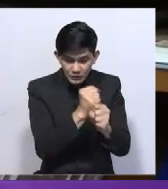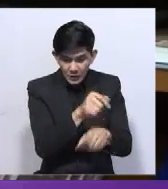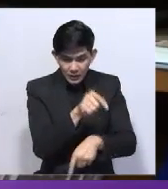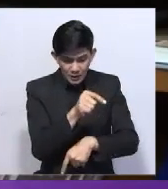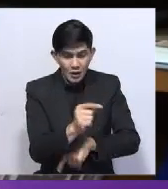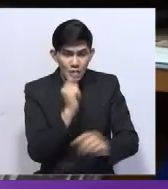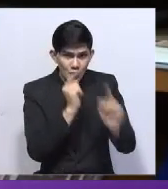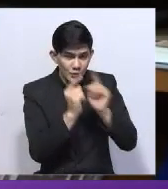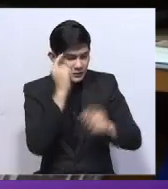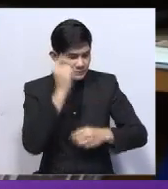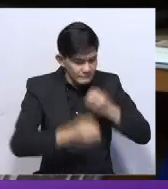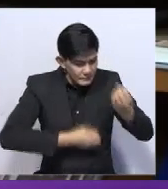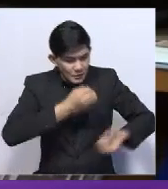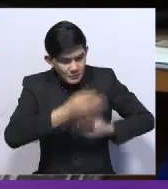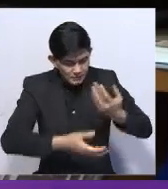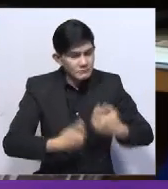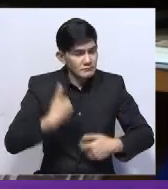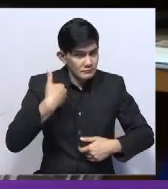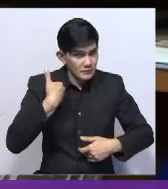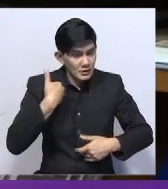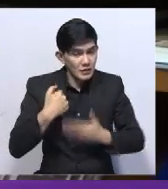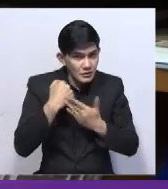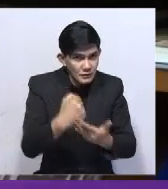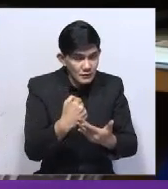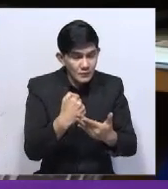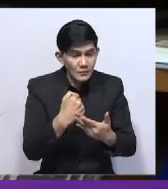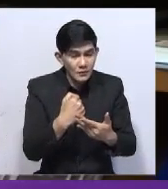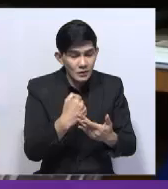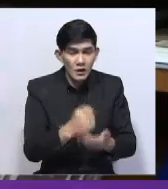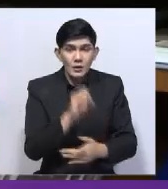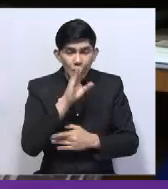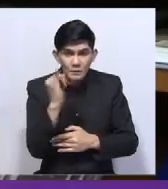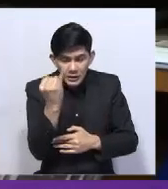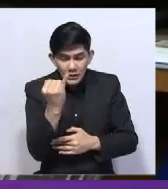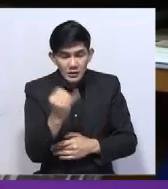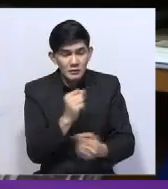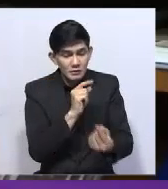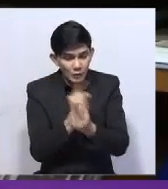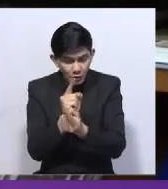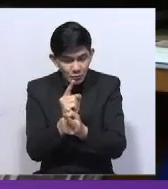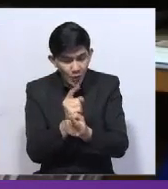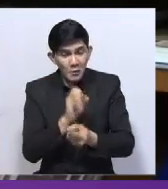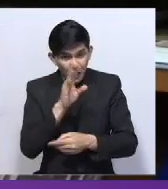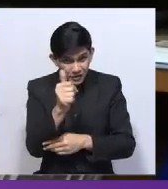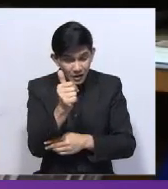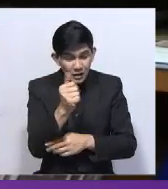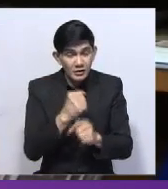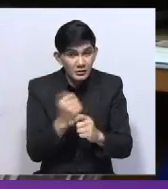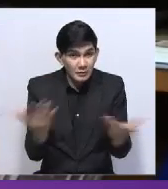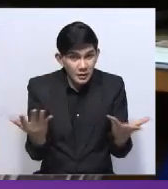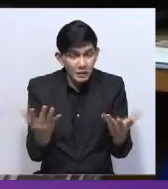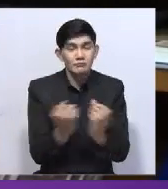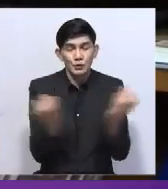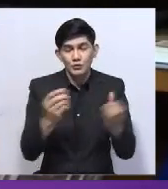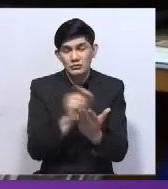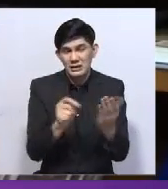จะพูดแสดงความคิดเห็นเข้ามาช่วยกันในการเปิดโปงปัญหาคอร์รัปชันได้ซึ่งตกประเด็นตรงนี้เนี่ยเขียนไว้ในรัฐ